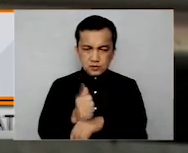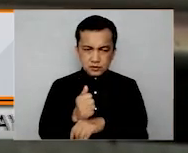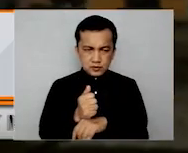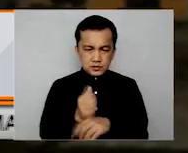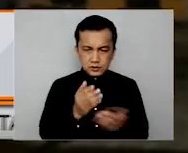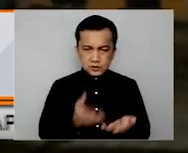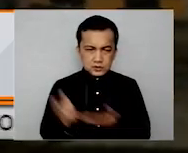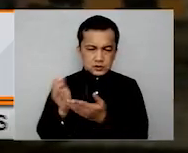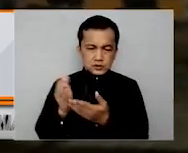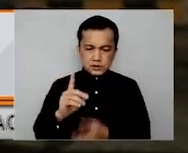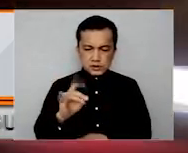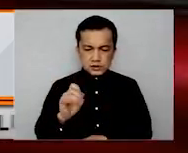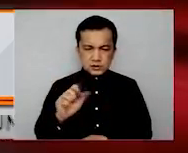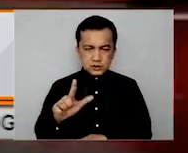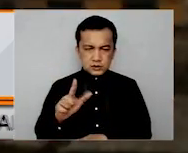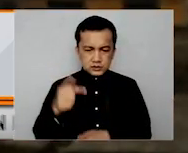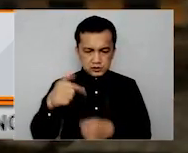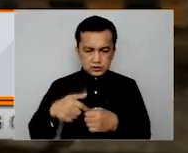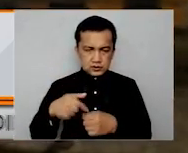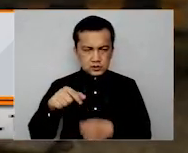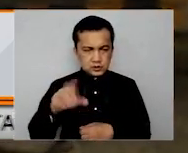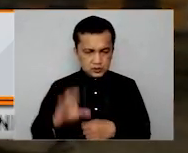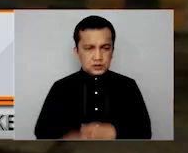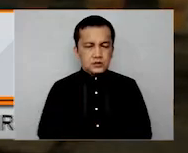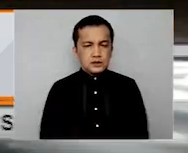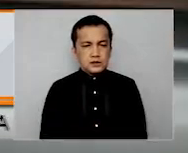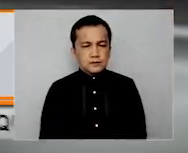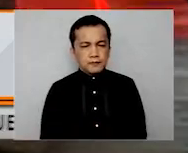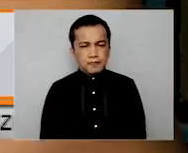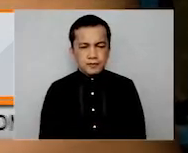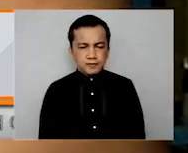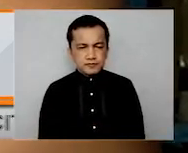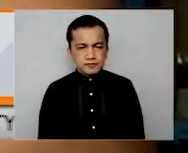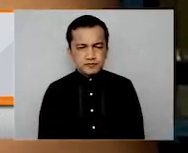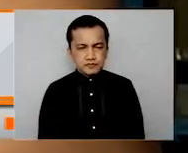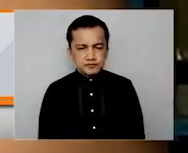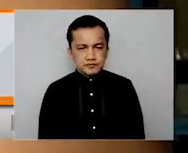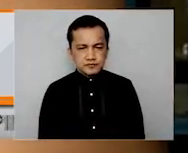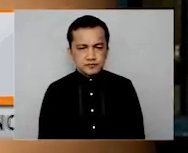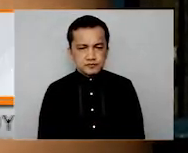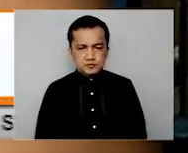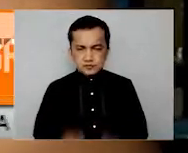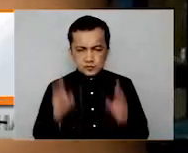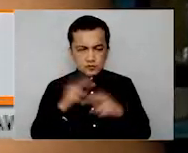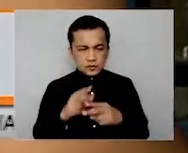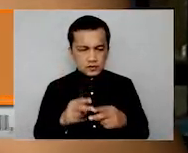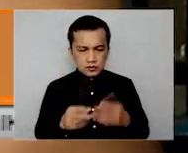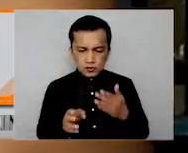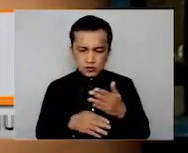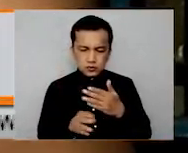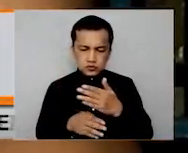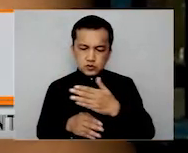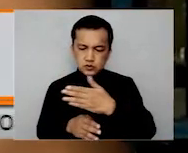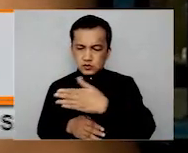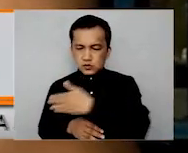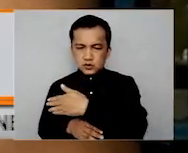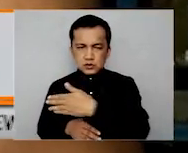ng diesel sa gasolinahan sa Quezon City. Hindi ko po nakita talaga eh. Ako lang tumatakbo po ako pero dandahan kasi pakurba po